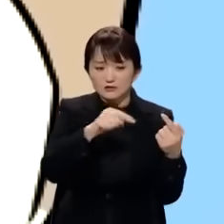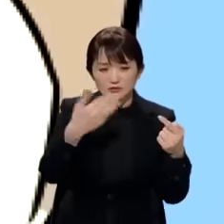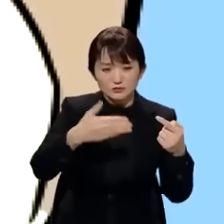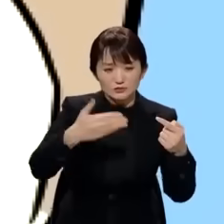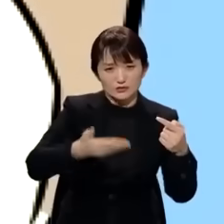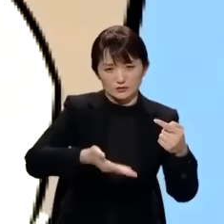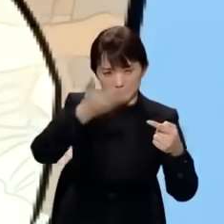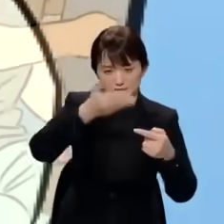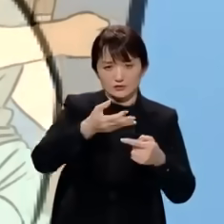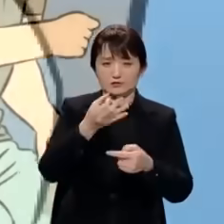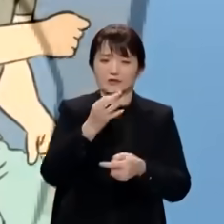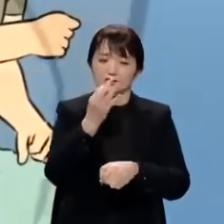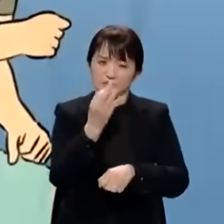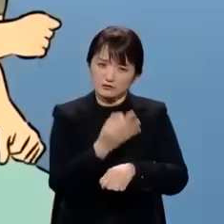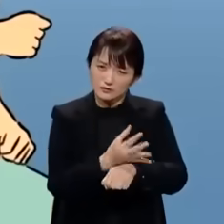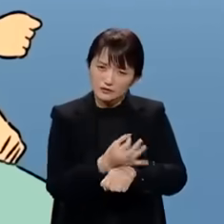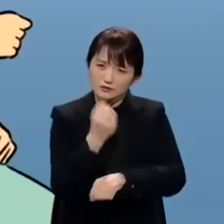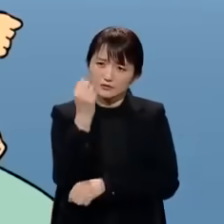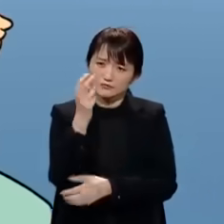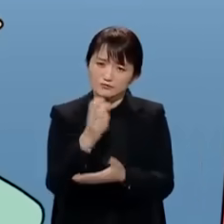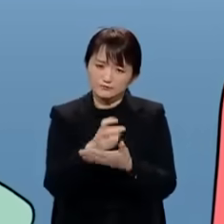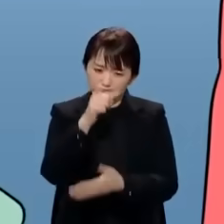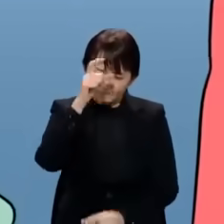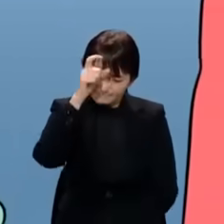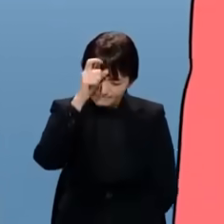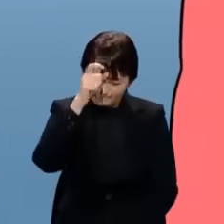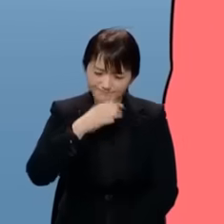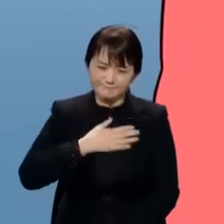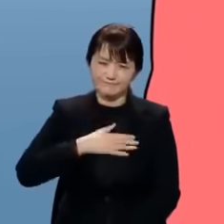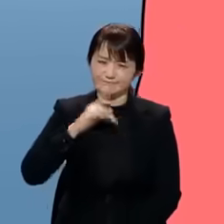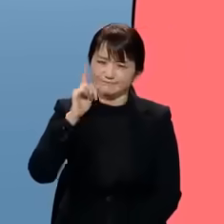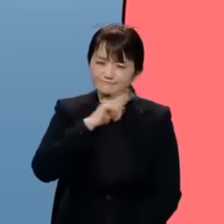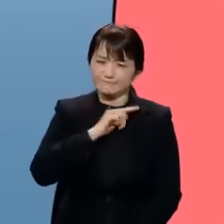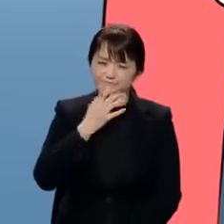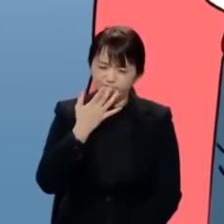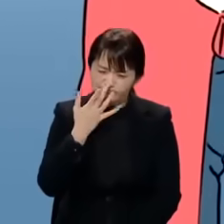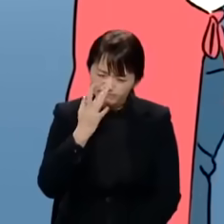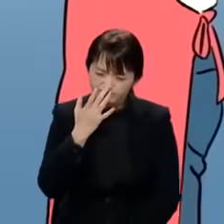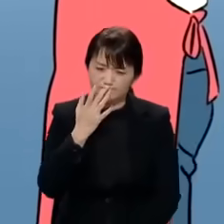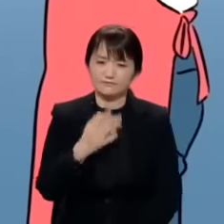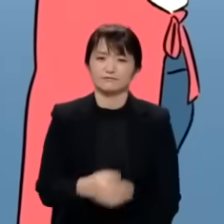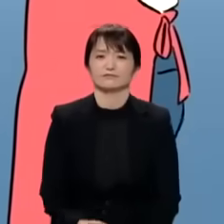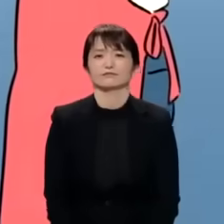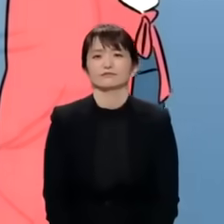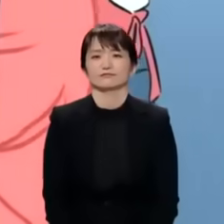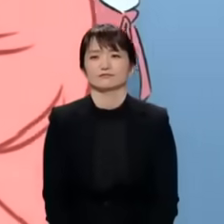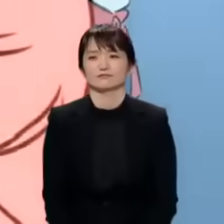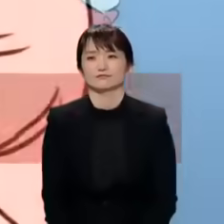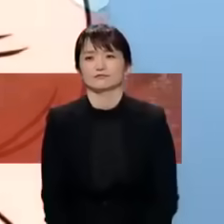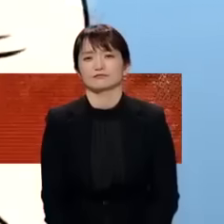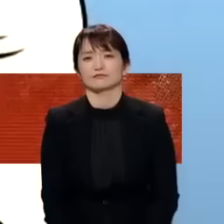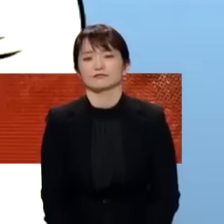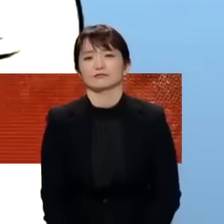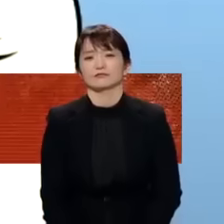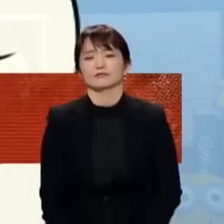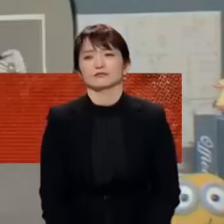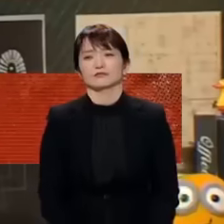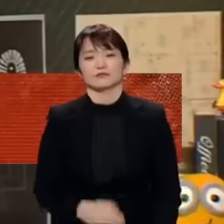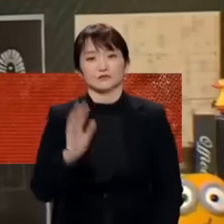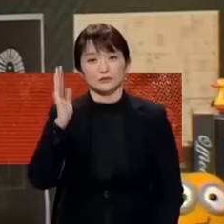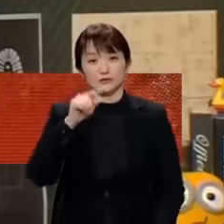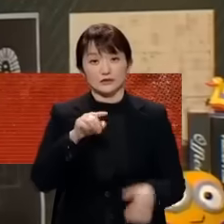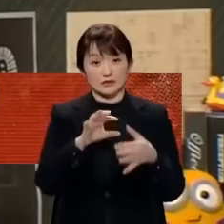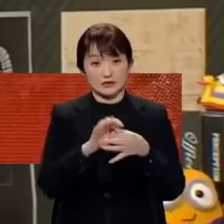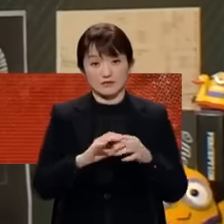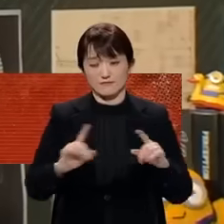썼거든요 그런데도 이런 원칙만 고집하니 기분 나쁘고 이해도 안 된다라는 사연입니다 자 요즘 뭐 이와 관련한